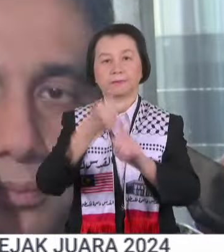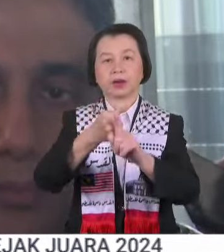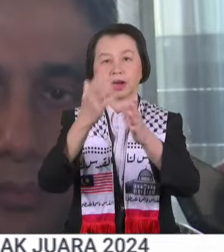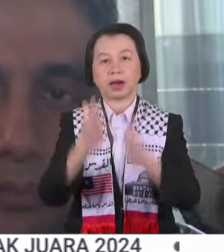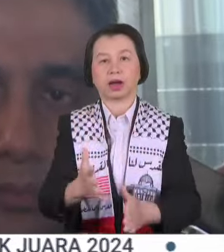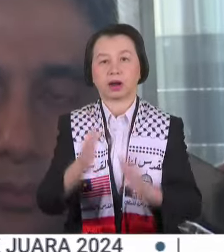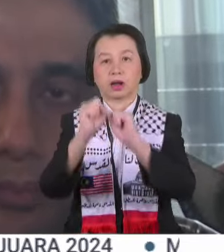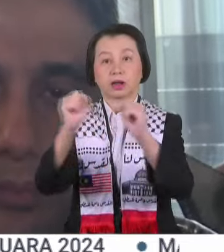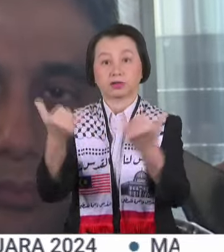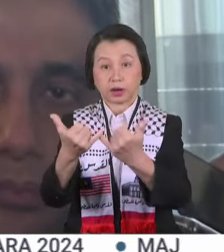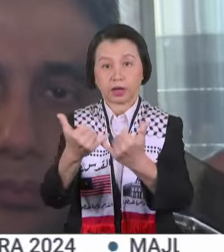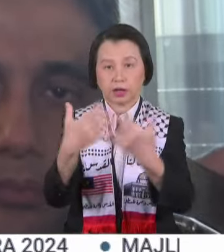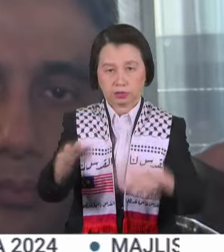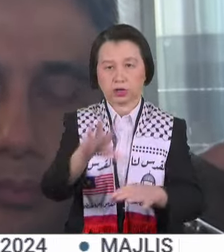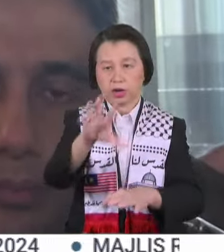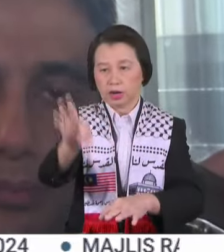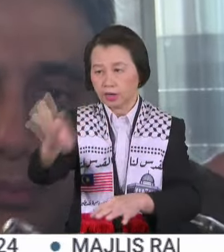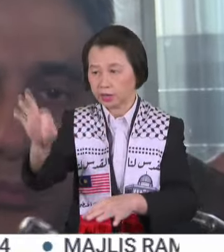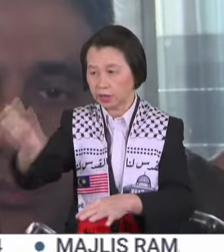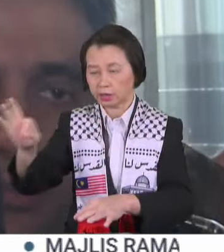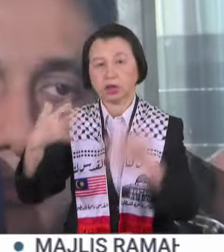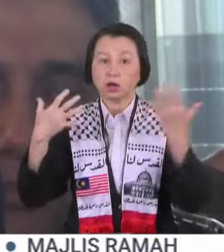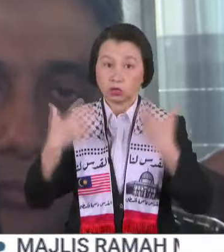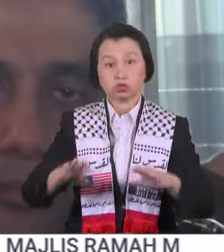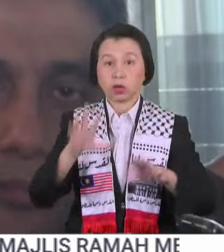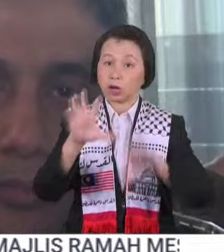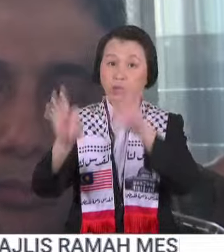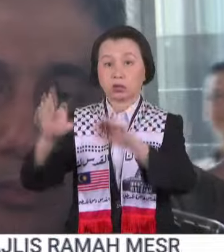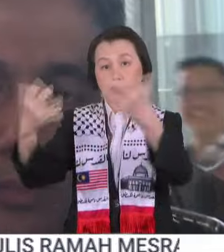dilantik. Dan pengarah-pengarah syarikat telah pun dilantik minggu lalu.